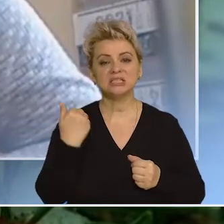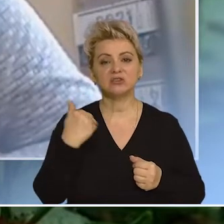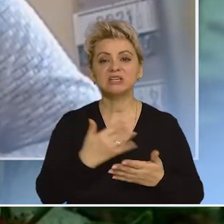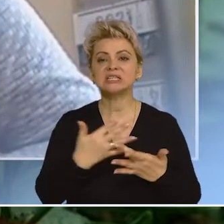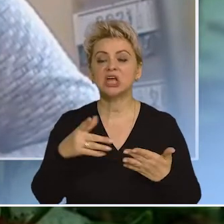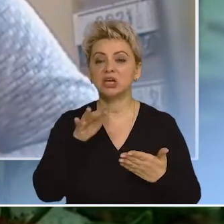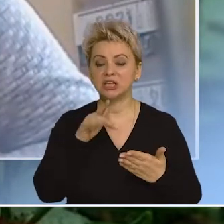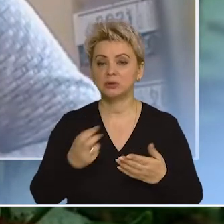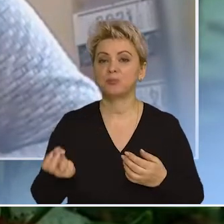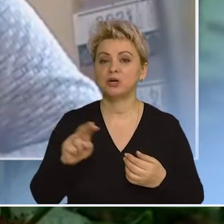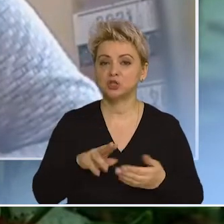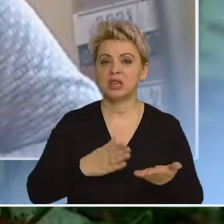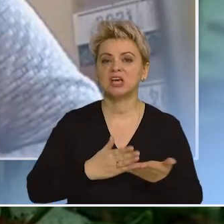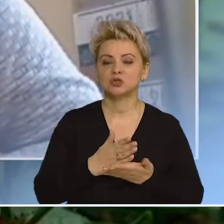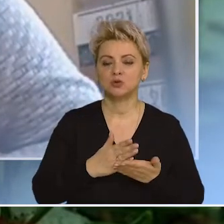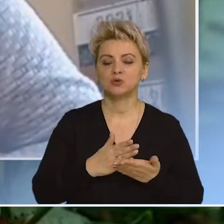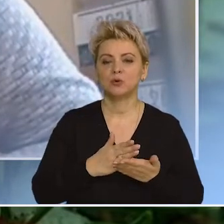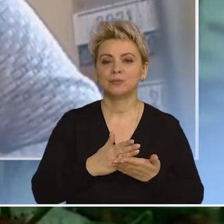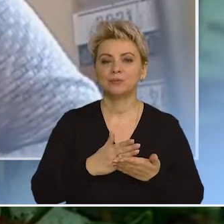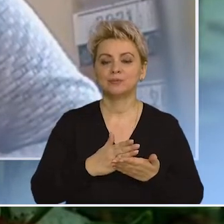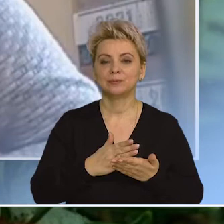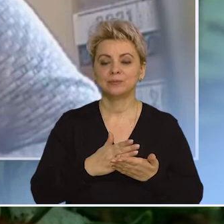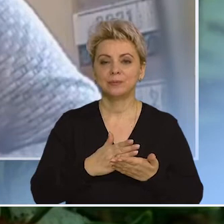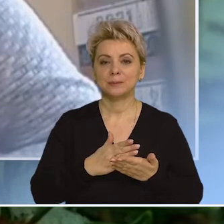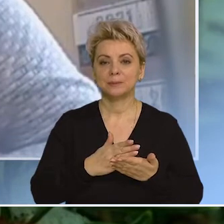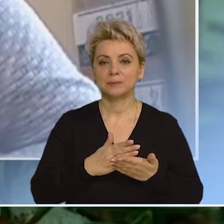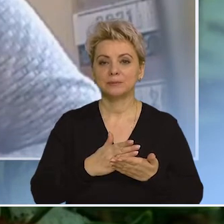Александр, вы со скольки лет пришли на службу?